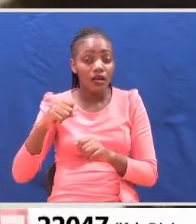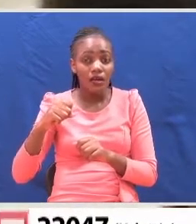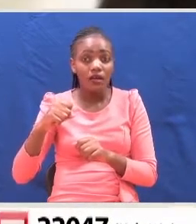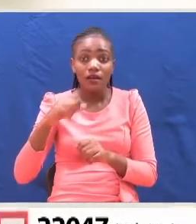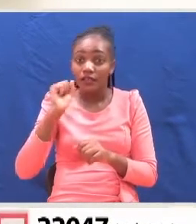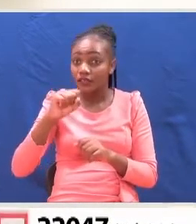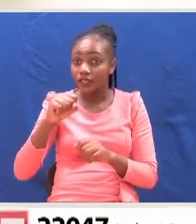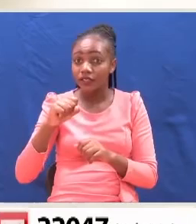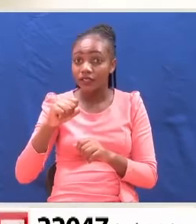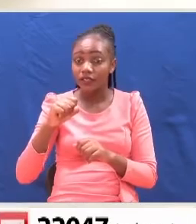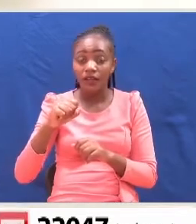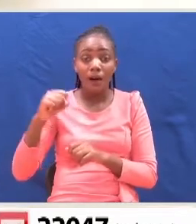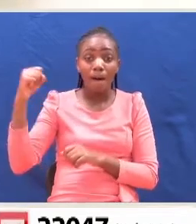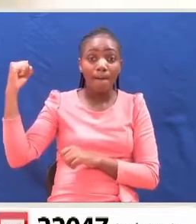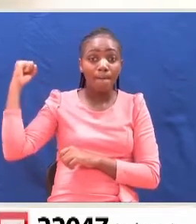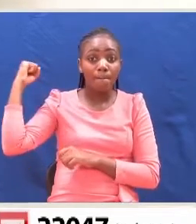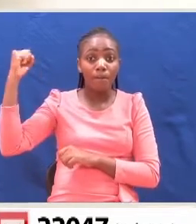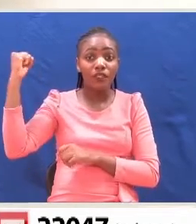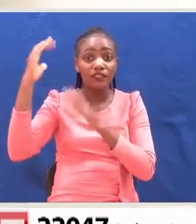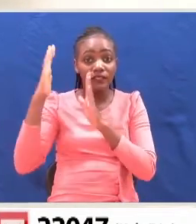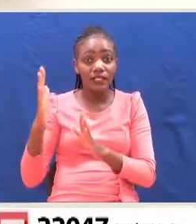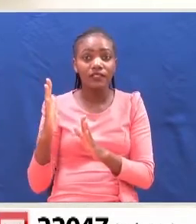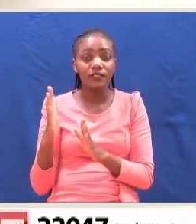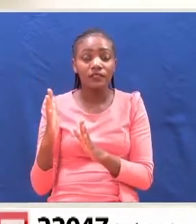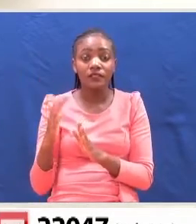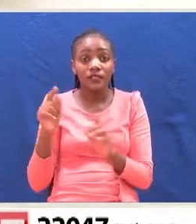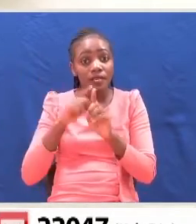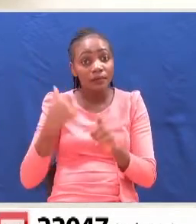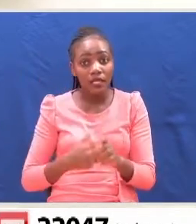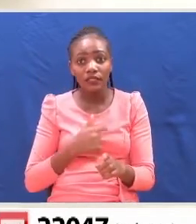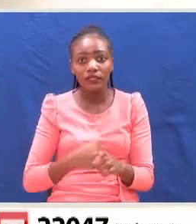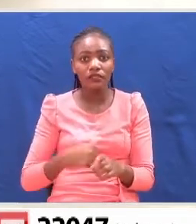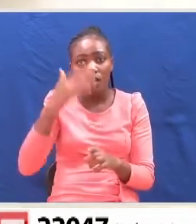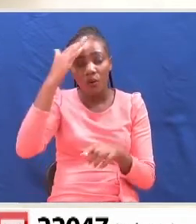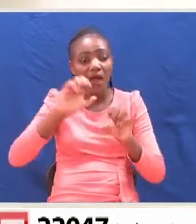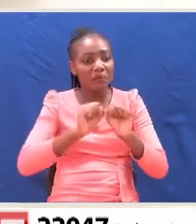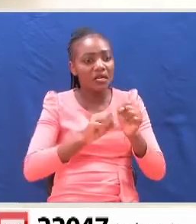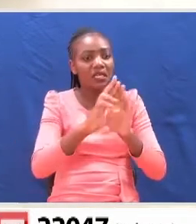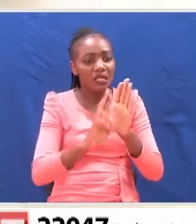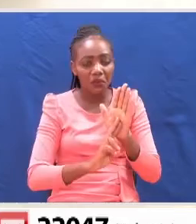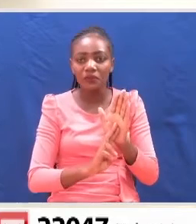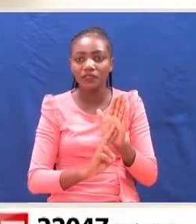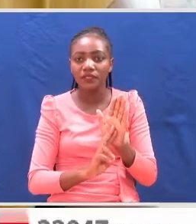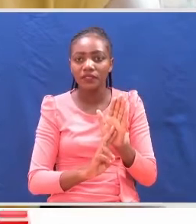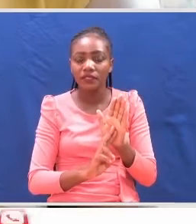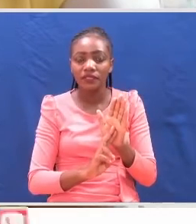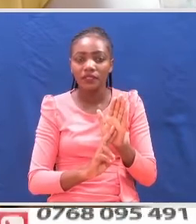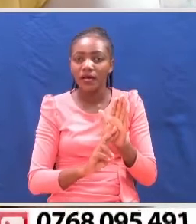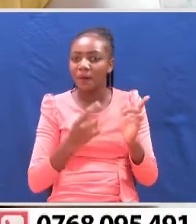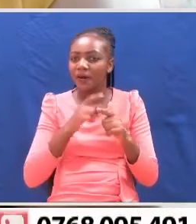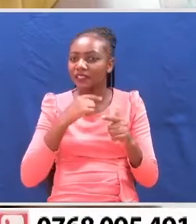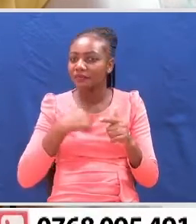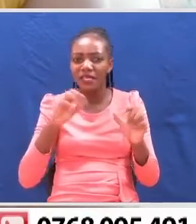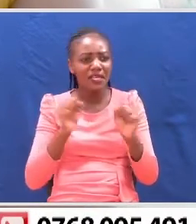hiyo siwezi kusema kwa sababu siwezi, unajua unaweza kushtakiwa. Sijaona mwanasiasa mwenye alisambaza lakini